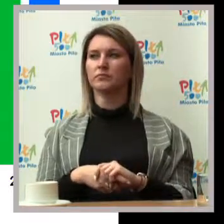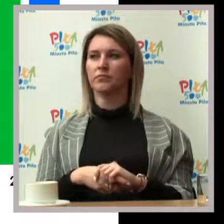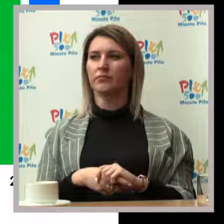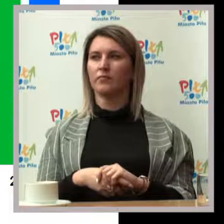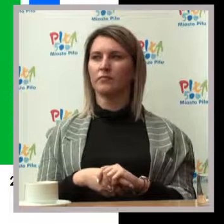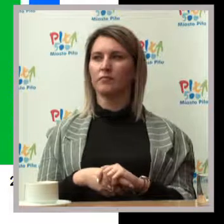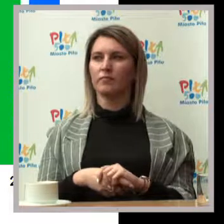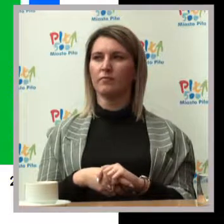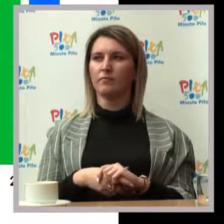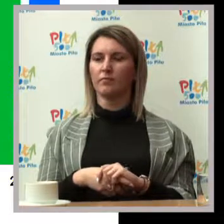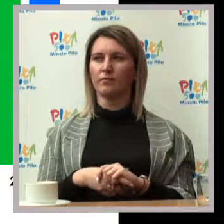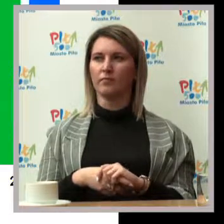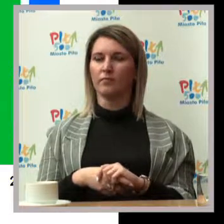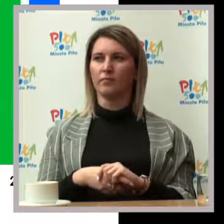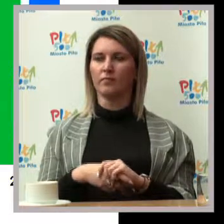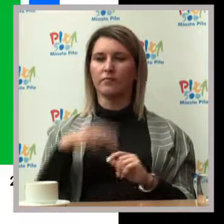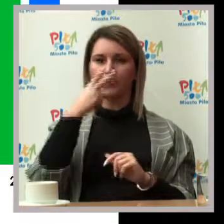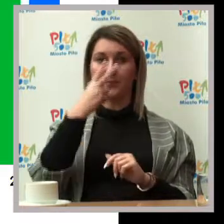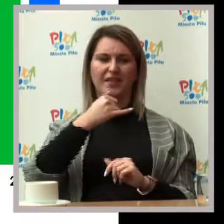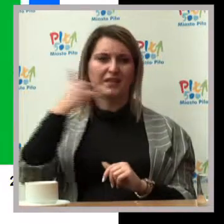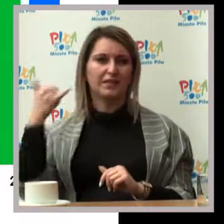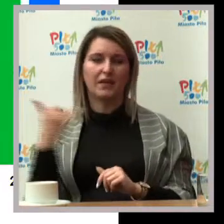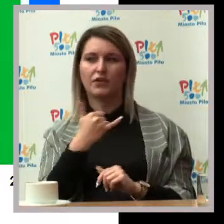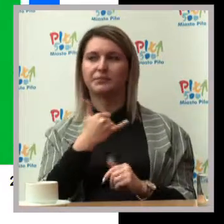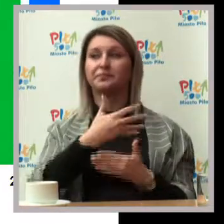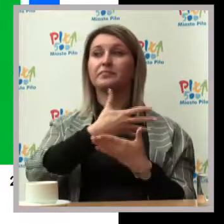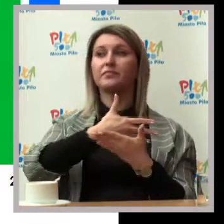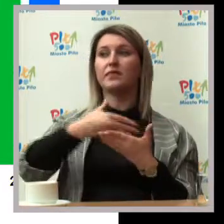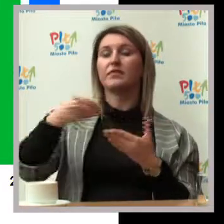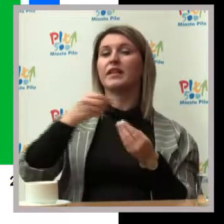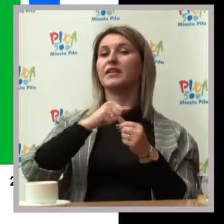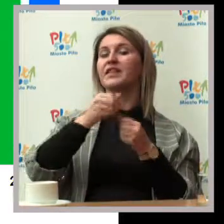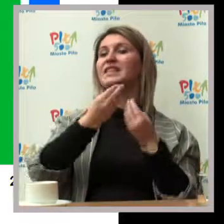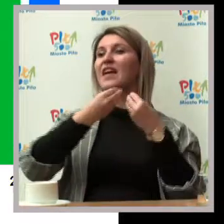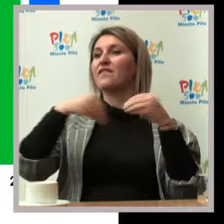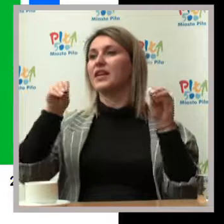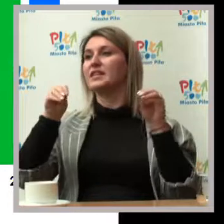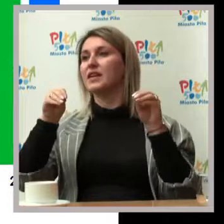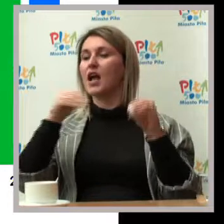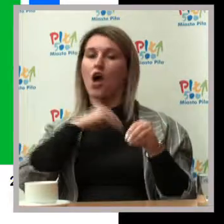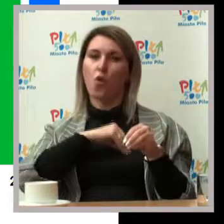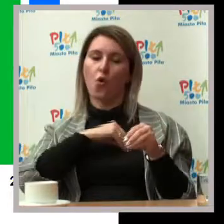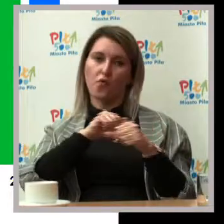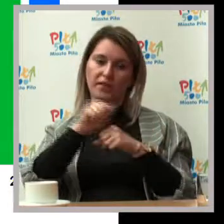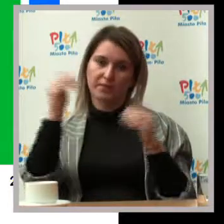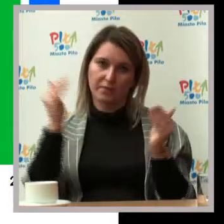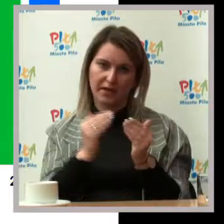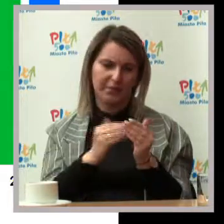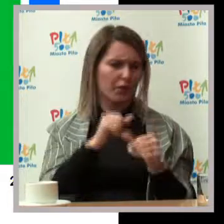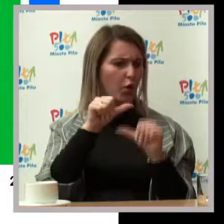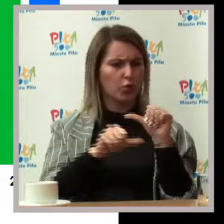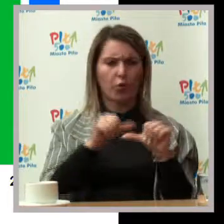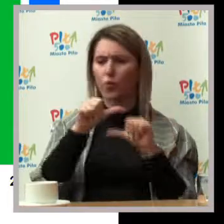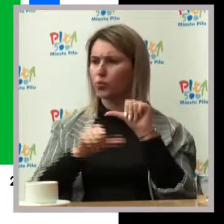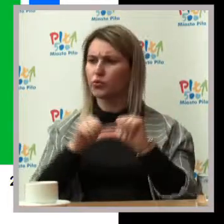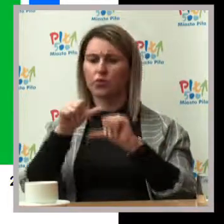są większe od wydatków realizowanych właśnie przez tą jednostkę. W każdym roku praktycznie dopłacamy do zasobu